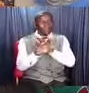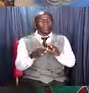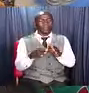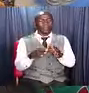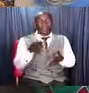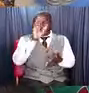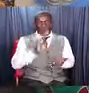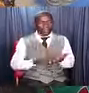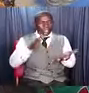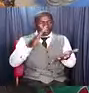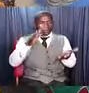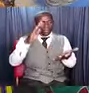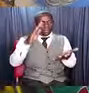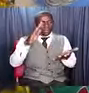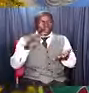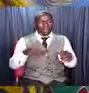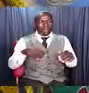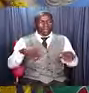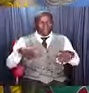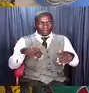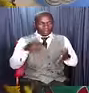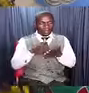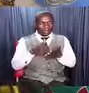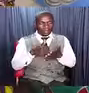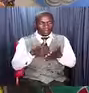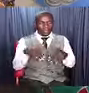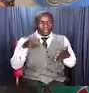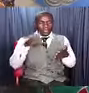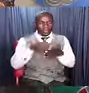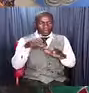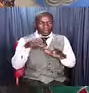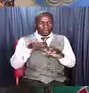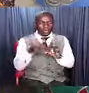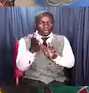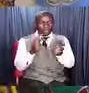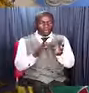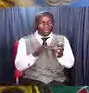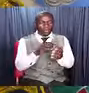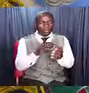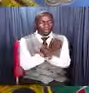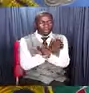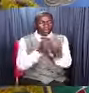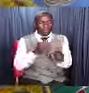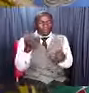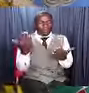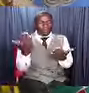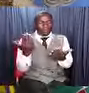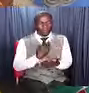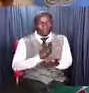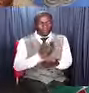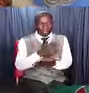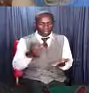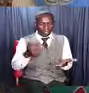Ninatukuza Mungu wa mwanzilishi. Nami nimetimiza na umetenda. Ni kwa jina lako makozi